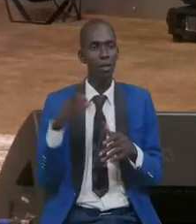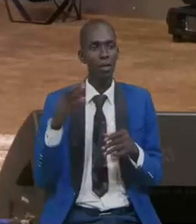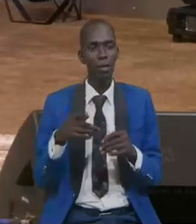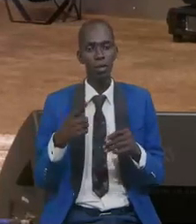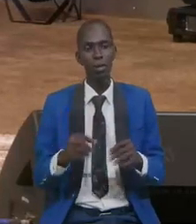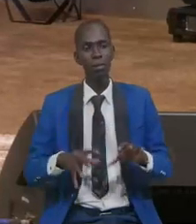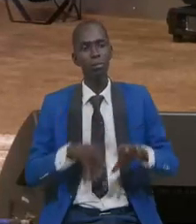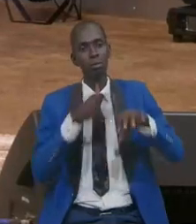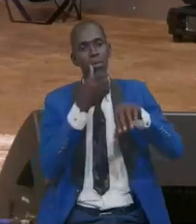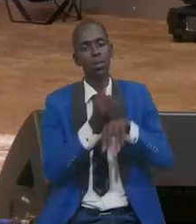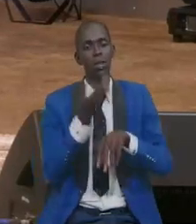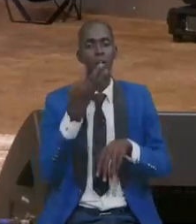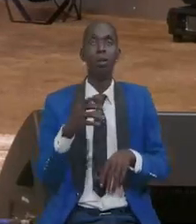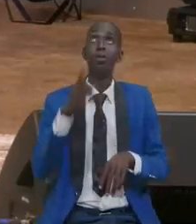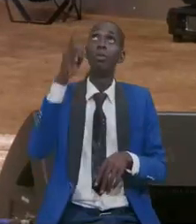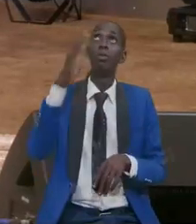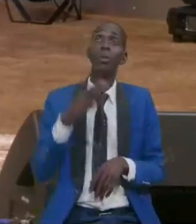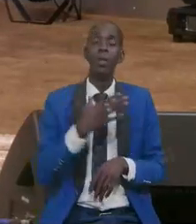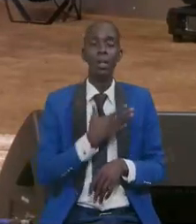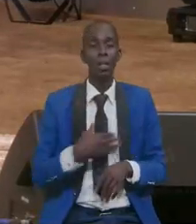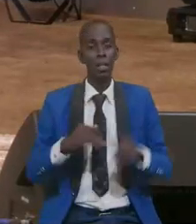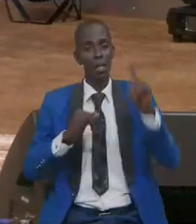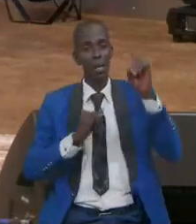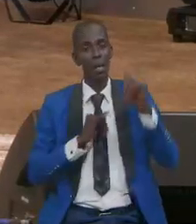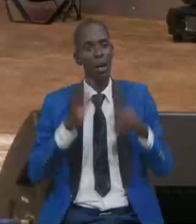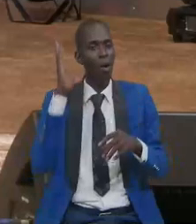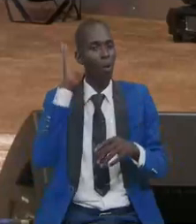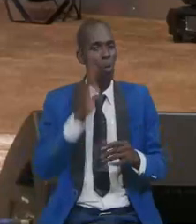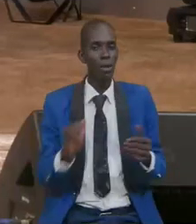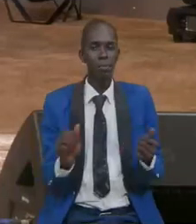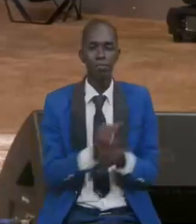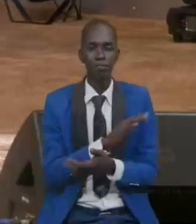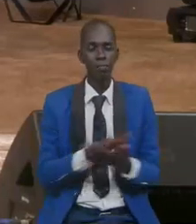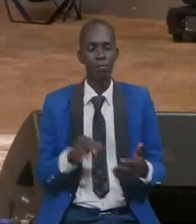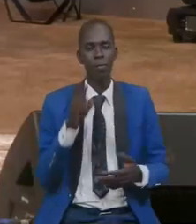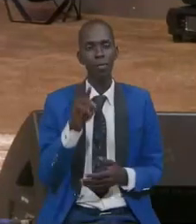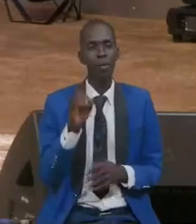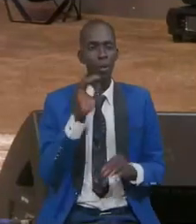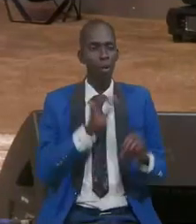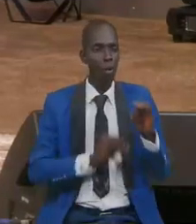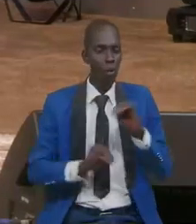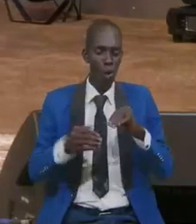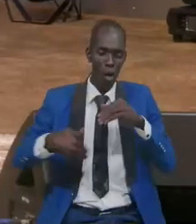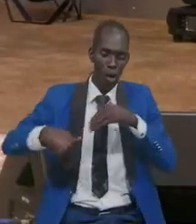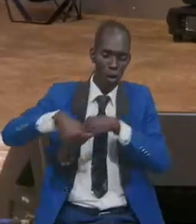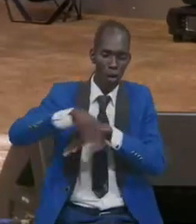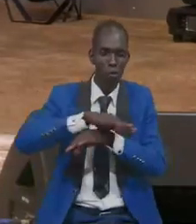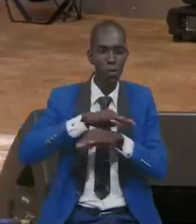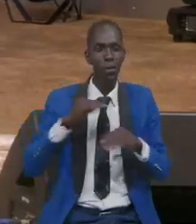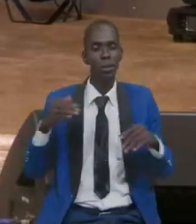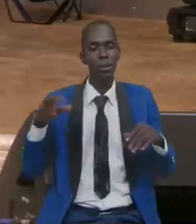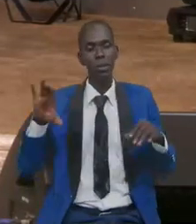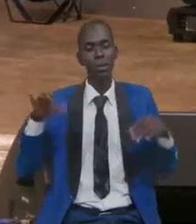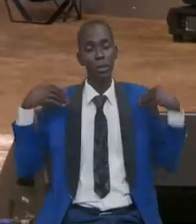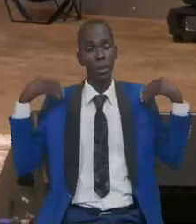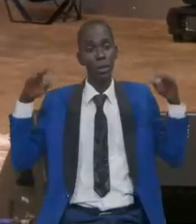disparaître, chérubin protecteur, du milieu des